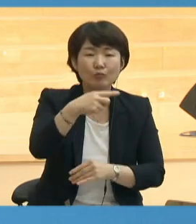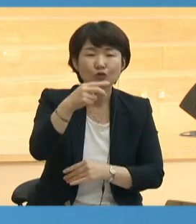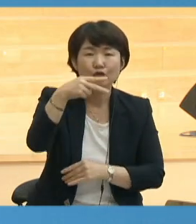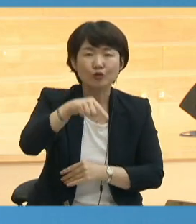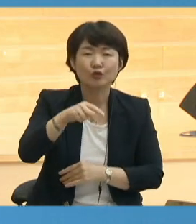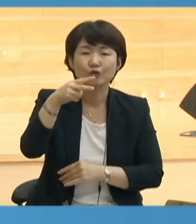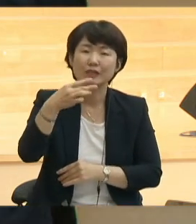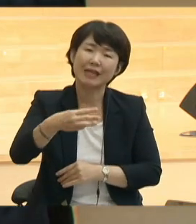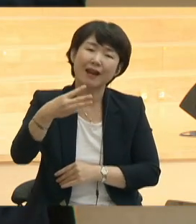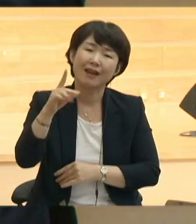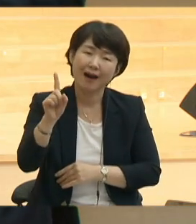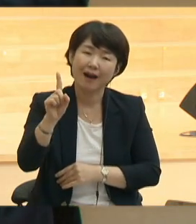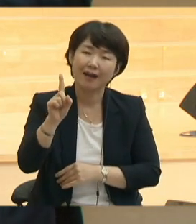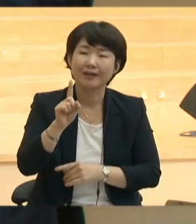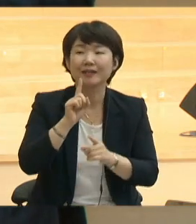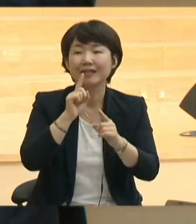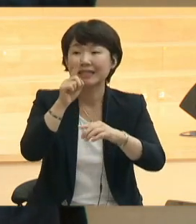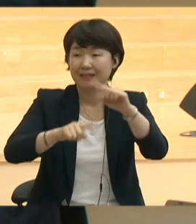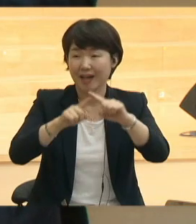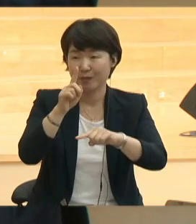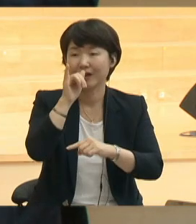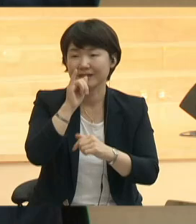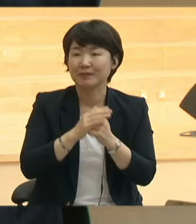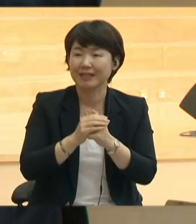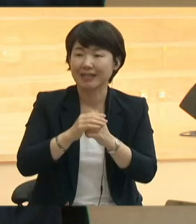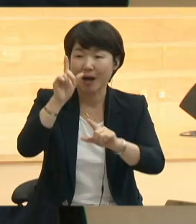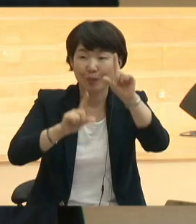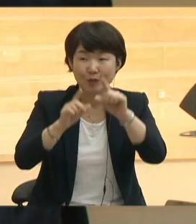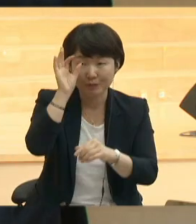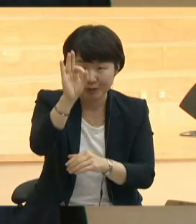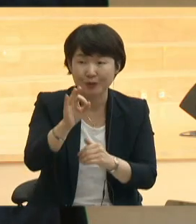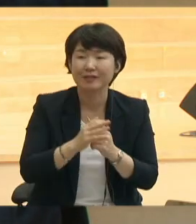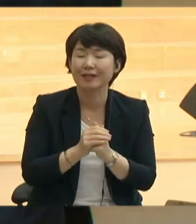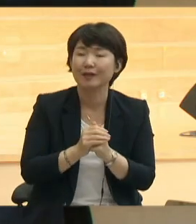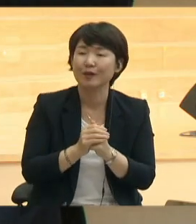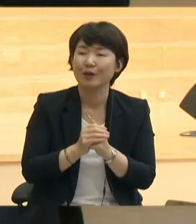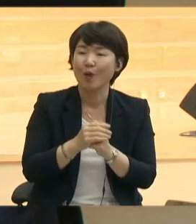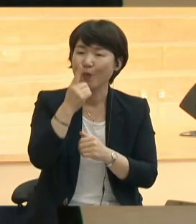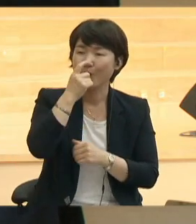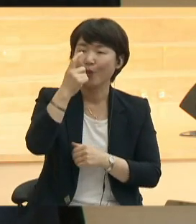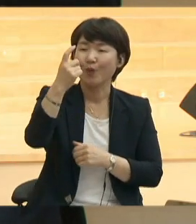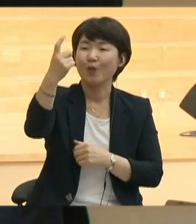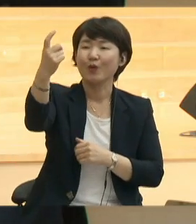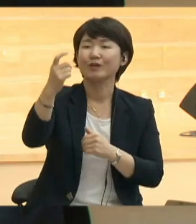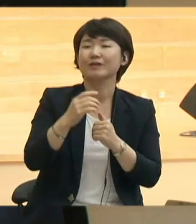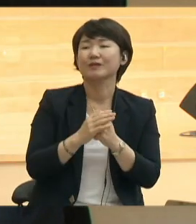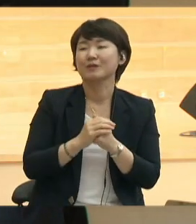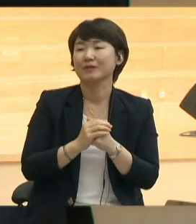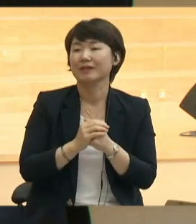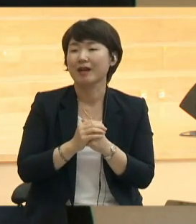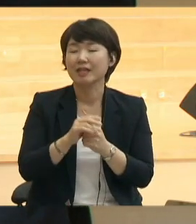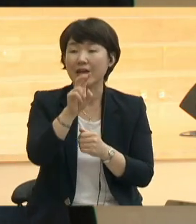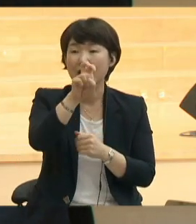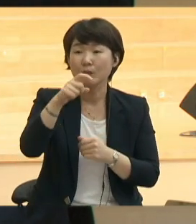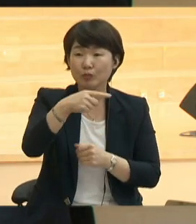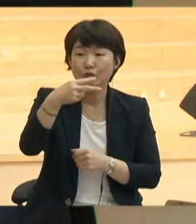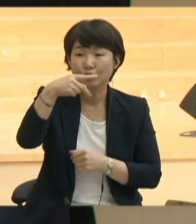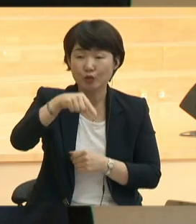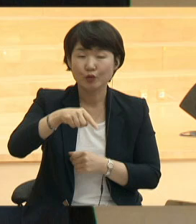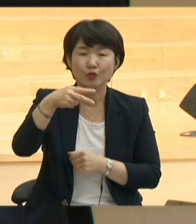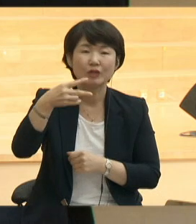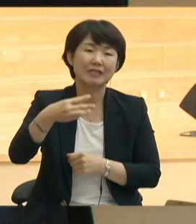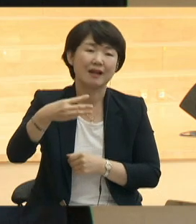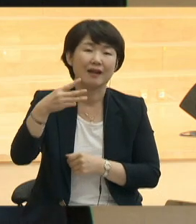있어요 이렇게 생겼습니다 색남 보여주세요 아 멋집니다 그쵸 므두셀라 나머